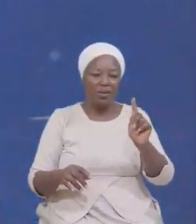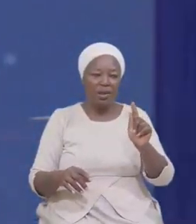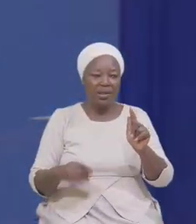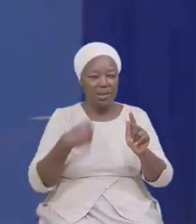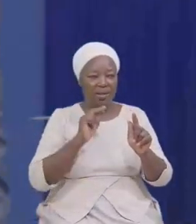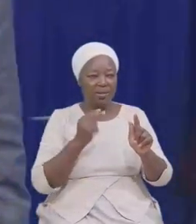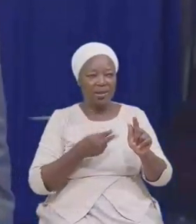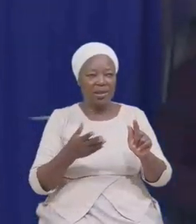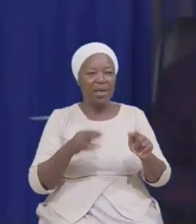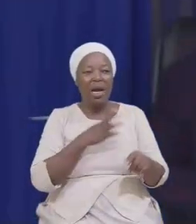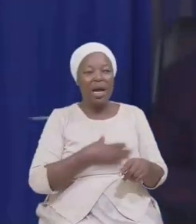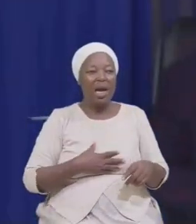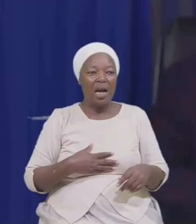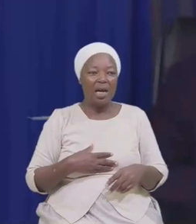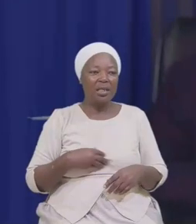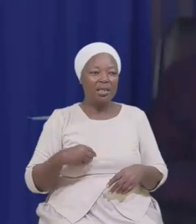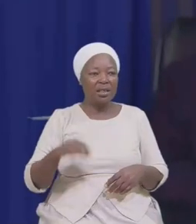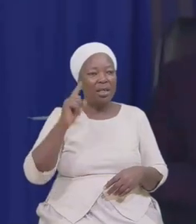commença à leur dire,